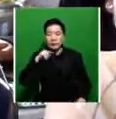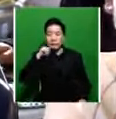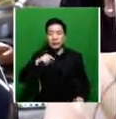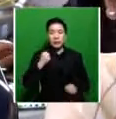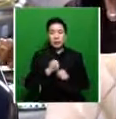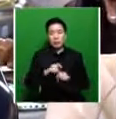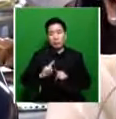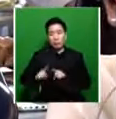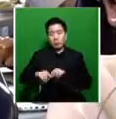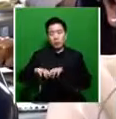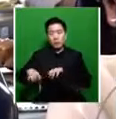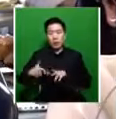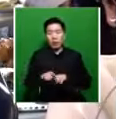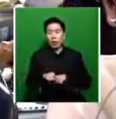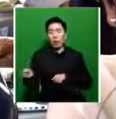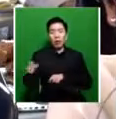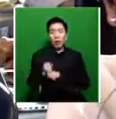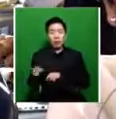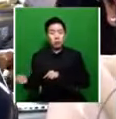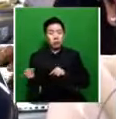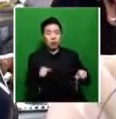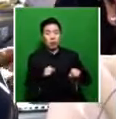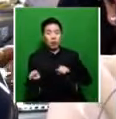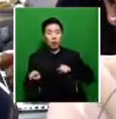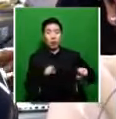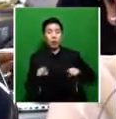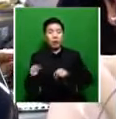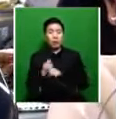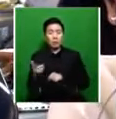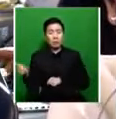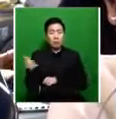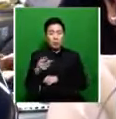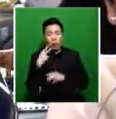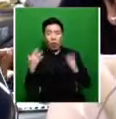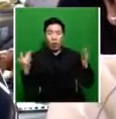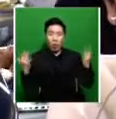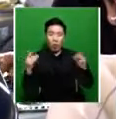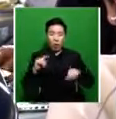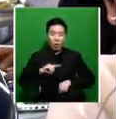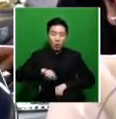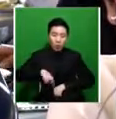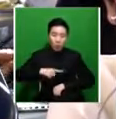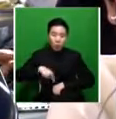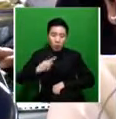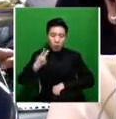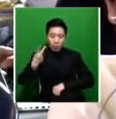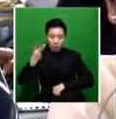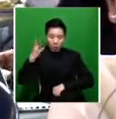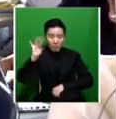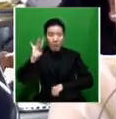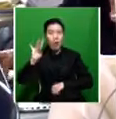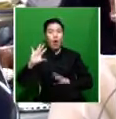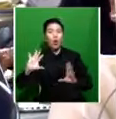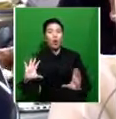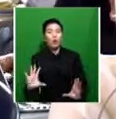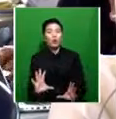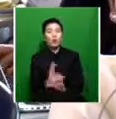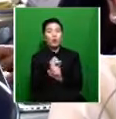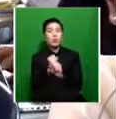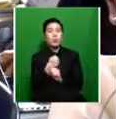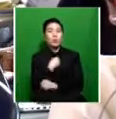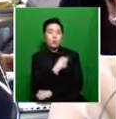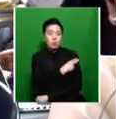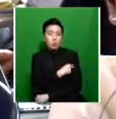น่วยงานต่างๆก็มีการโยนกันไปโยนกันมาว่าจะลงมาแต่รอไป8ชั่วโมงกว่าถึงจะมีข้อสรุปว่าสรุปโรงพยาบ